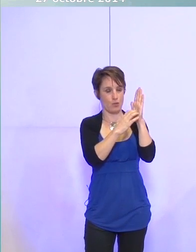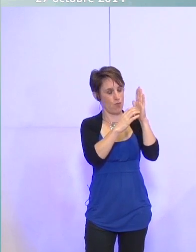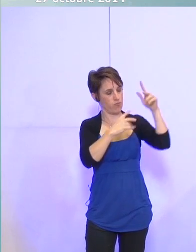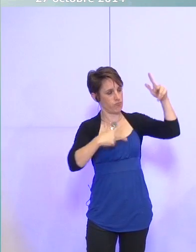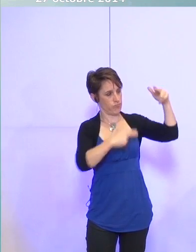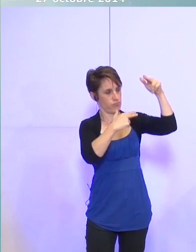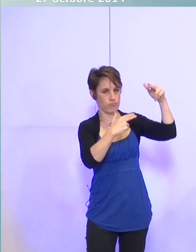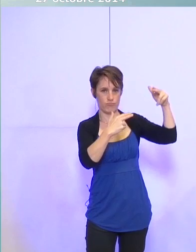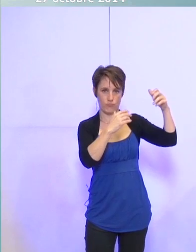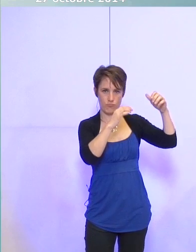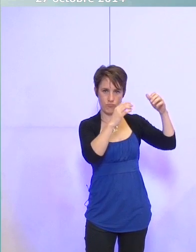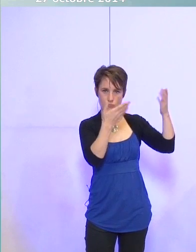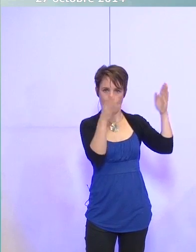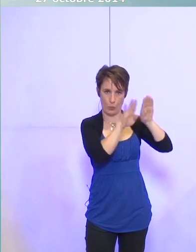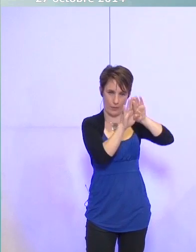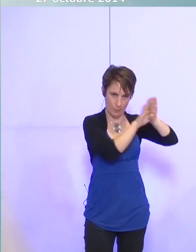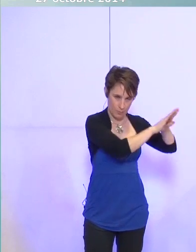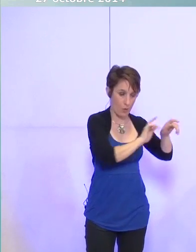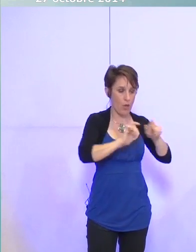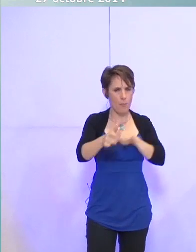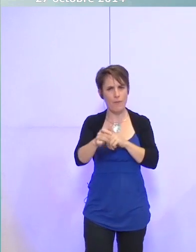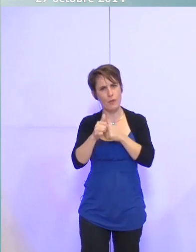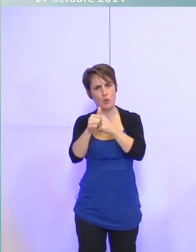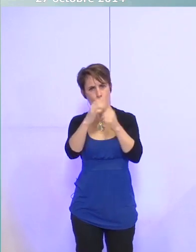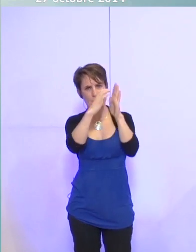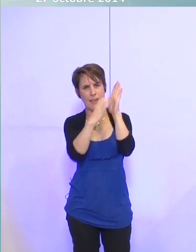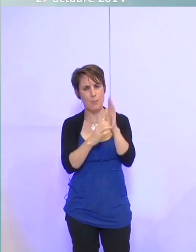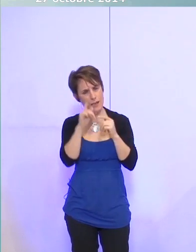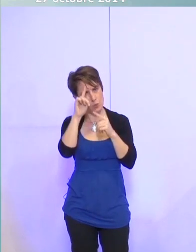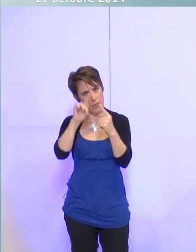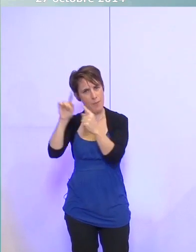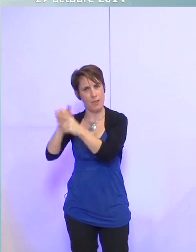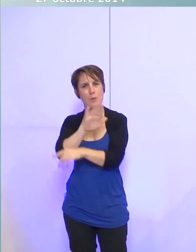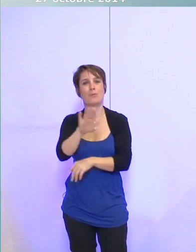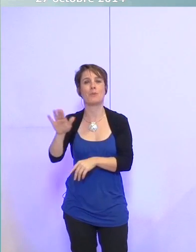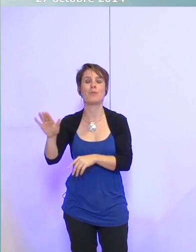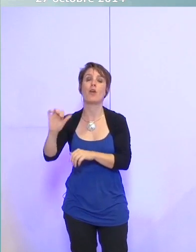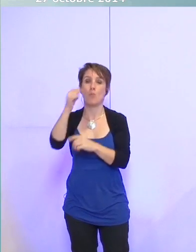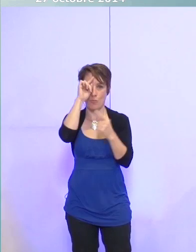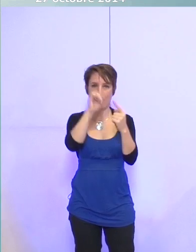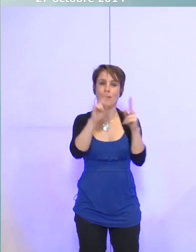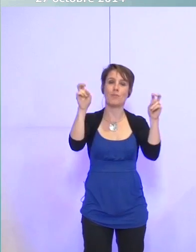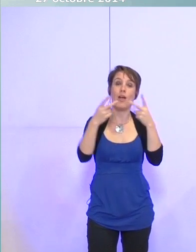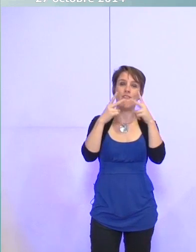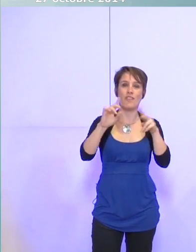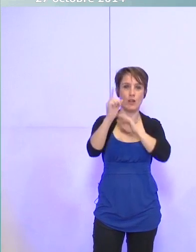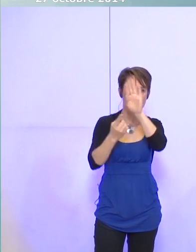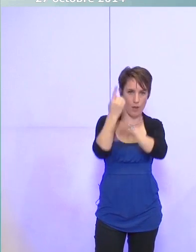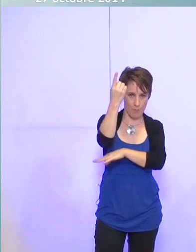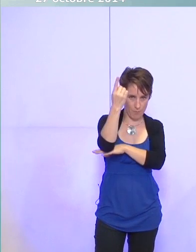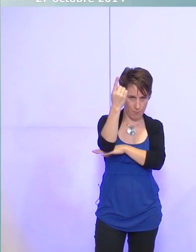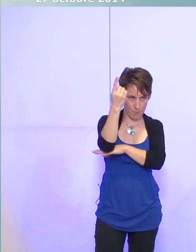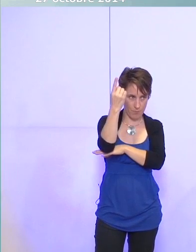dans les délibérations thématiques, en commençant par la ville durable et la délibération